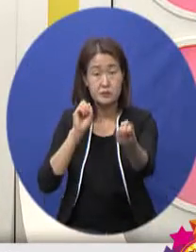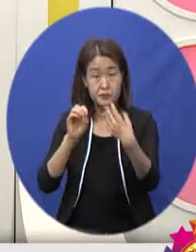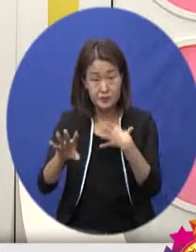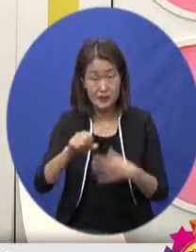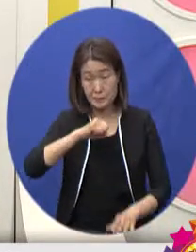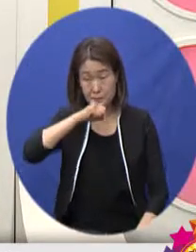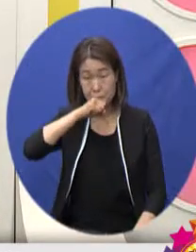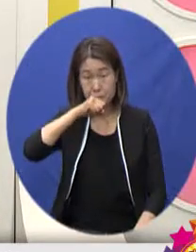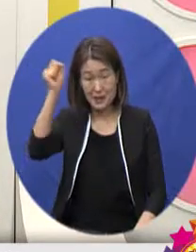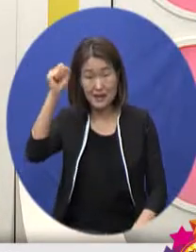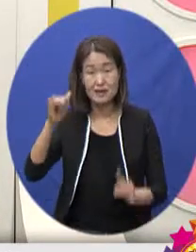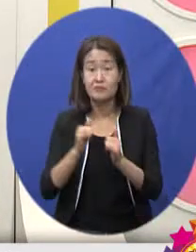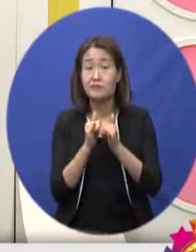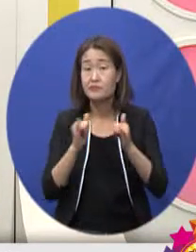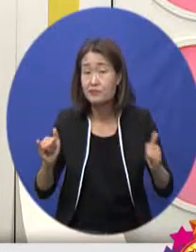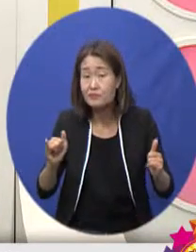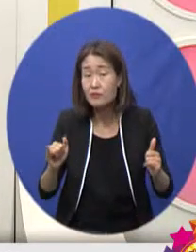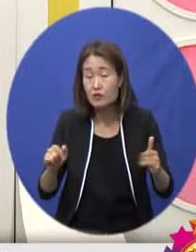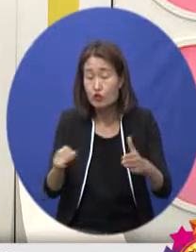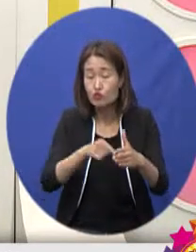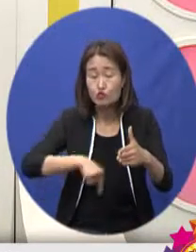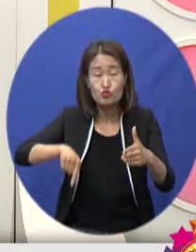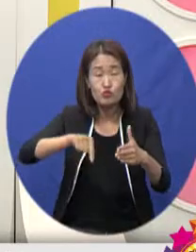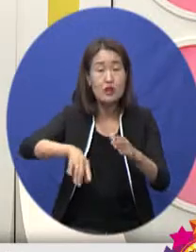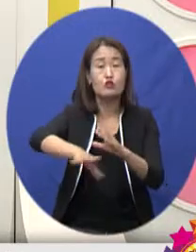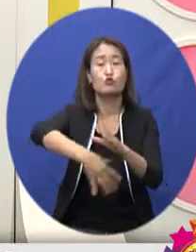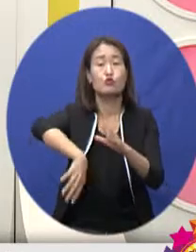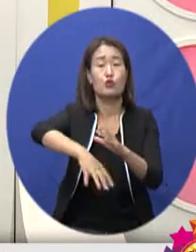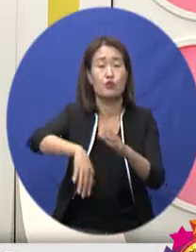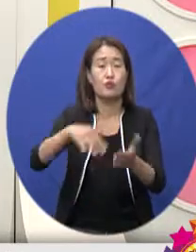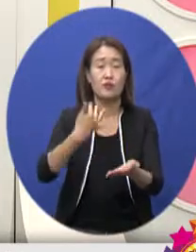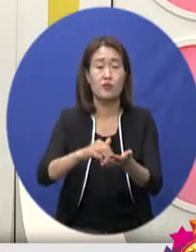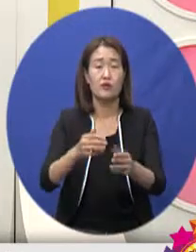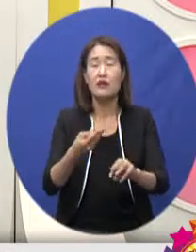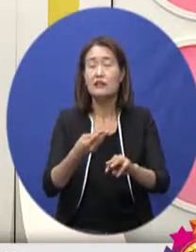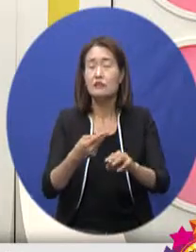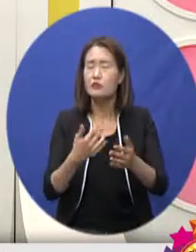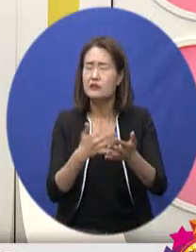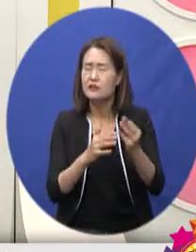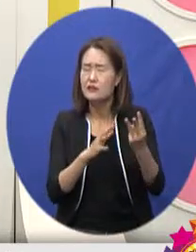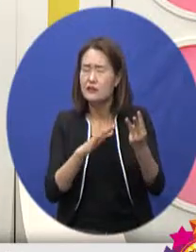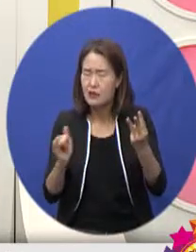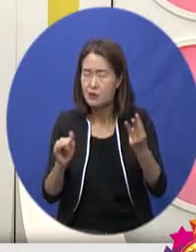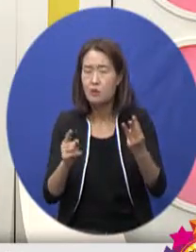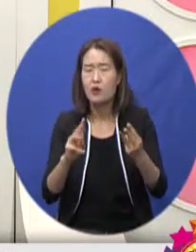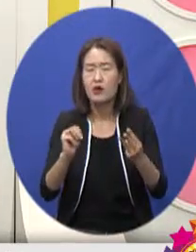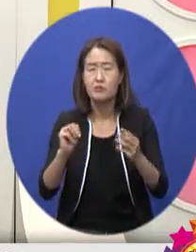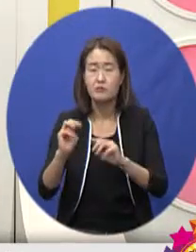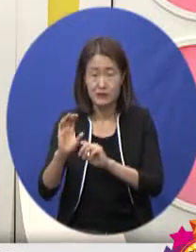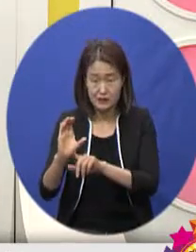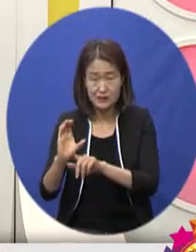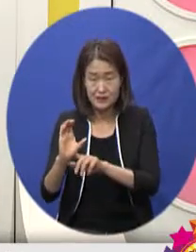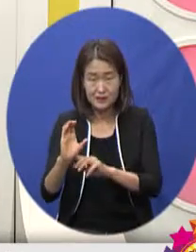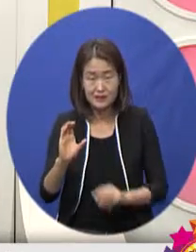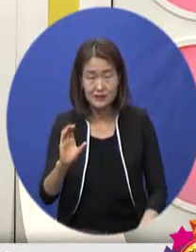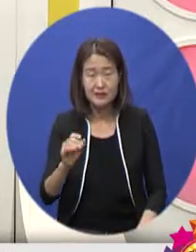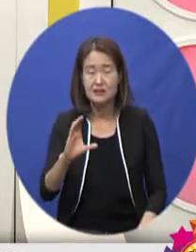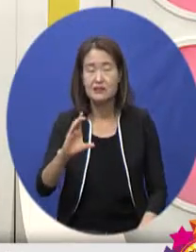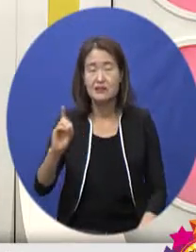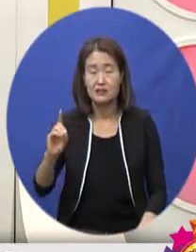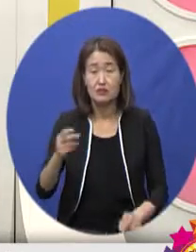정답을 맞춰주신 분 중에 추첨을 통해서 세 분에게는 MC들의 싼 CD를 또 다른 한 분에게는 얼굴에